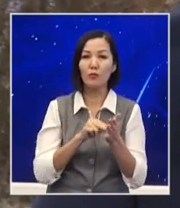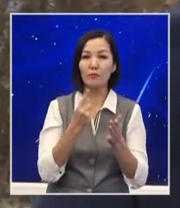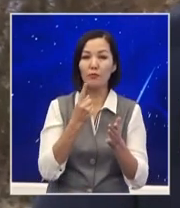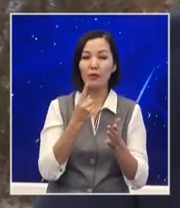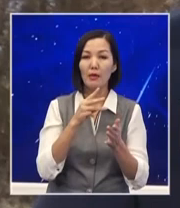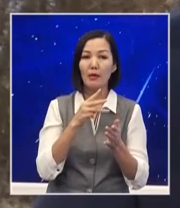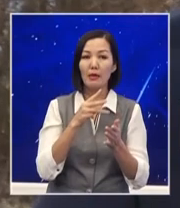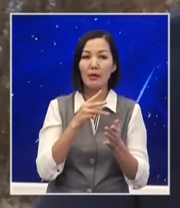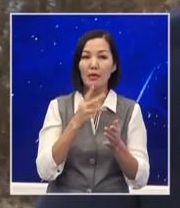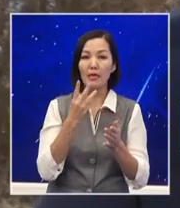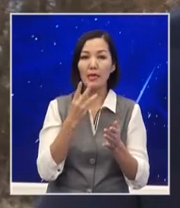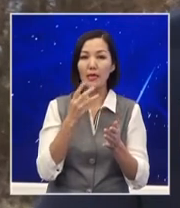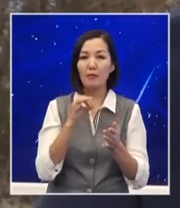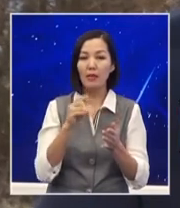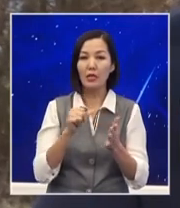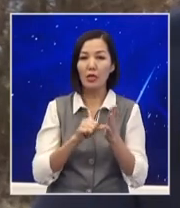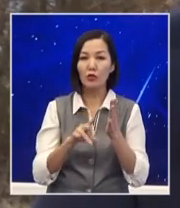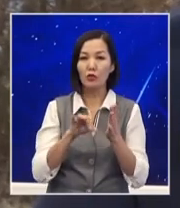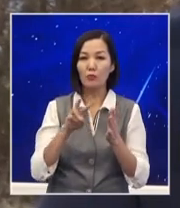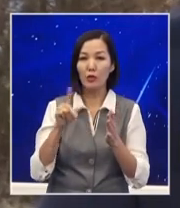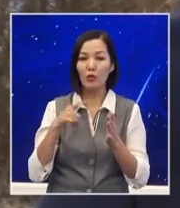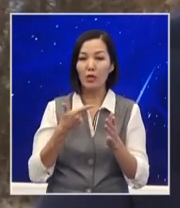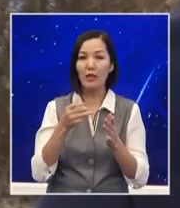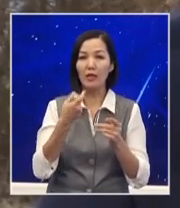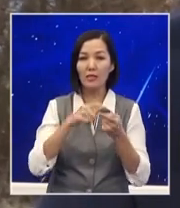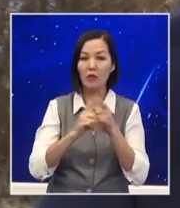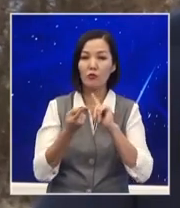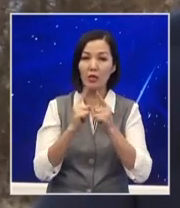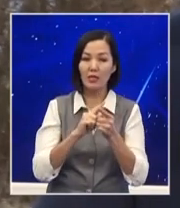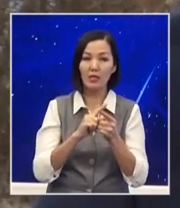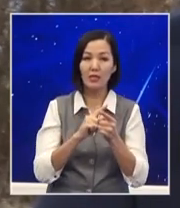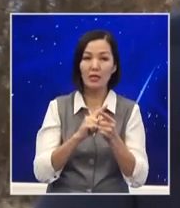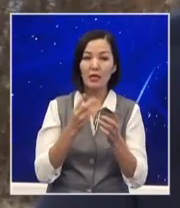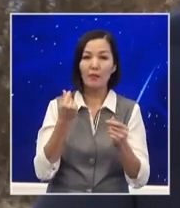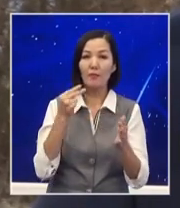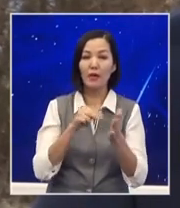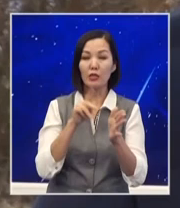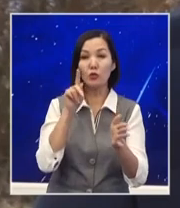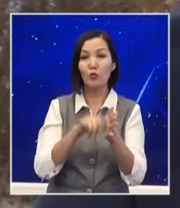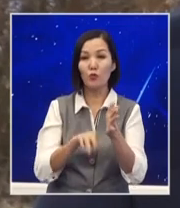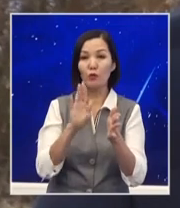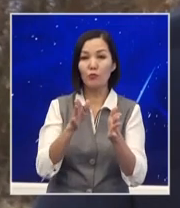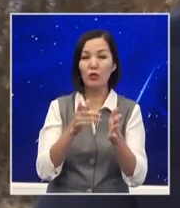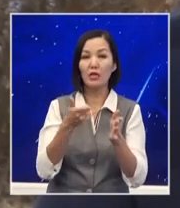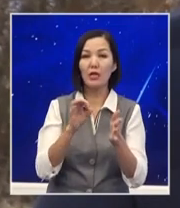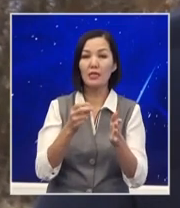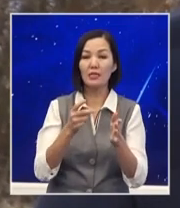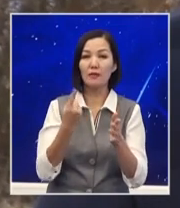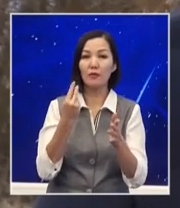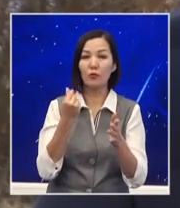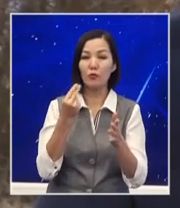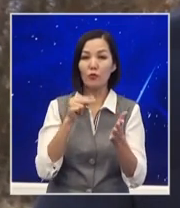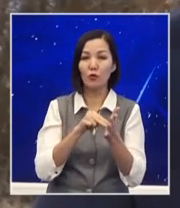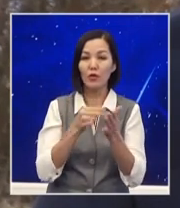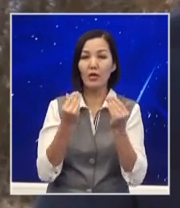өздеріңіз білесіздер, ол 2 миллиард 600 миллион доллар. Ал енді мына газға өткеннен кейін бұның бағасы арзанды. Неге десеңіз, газдың құны